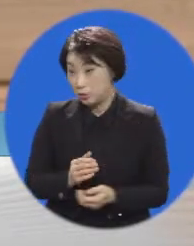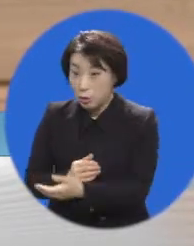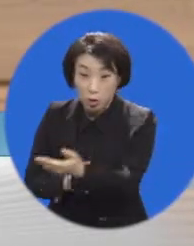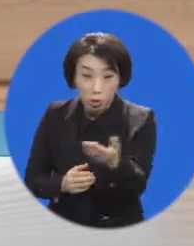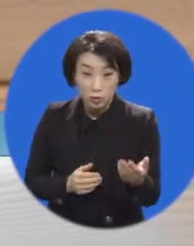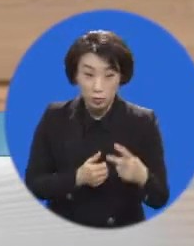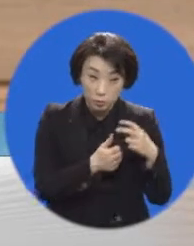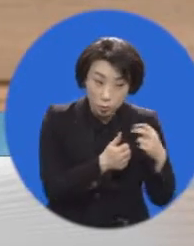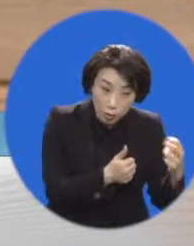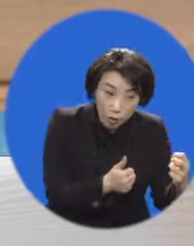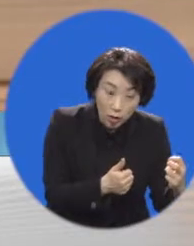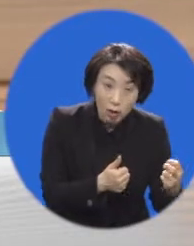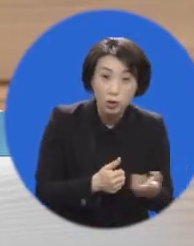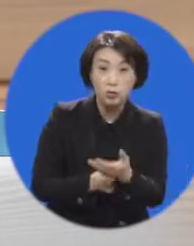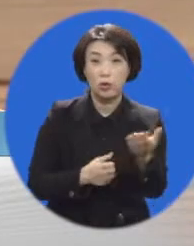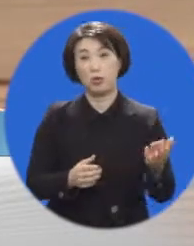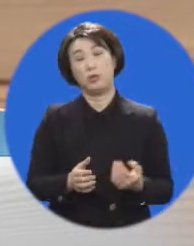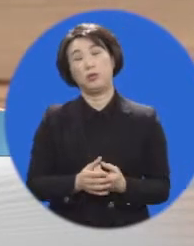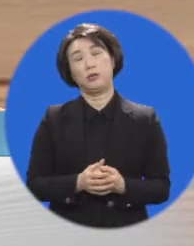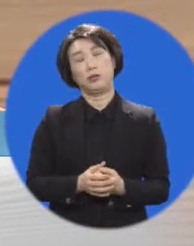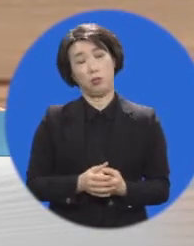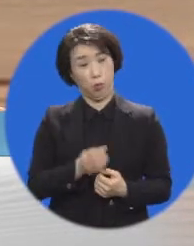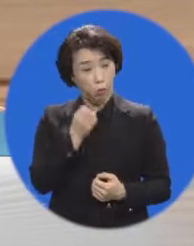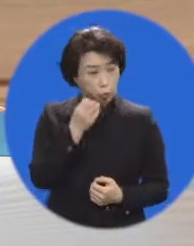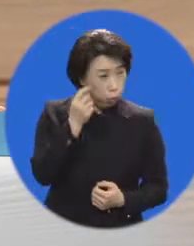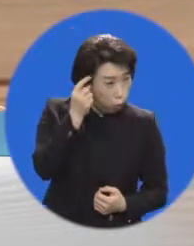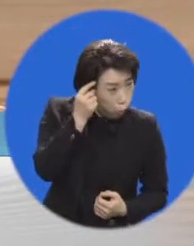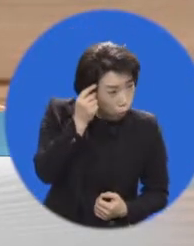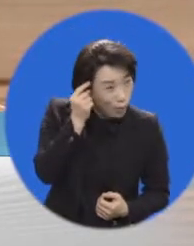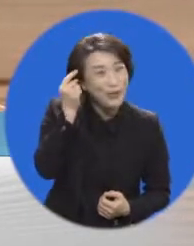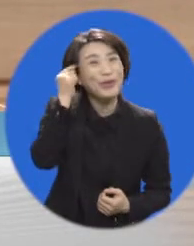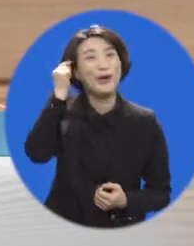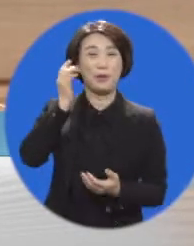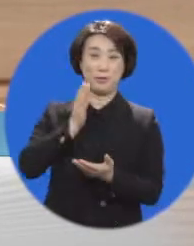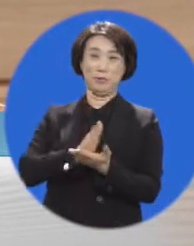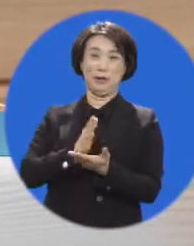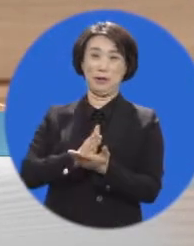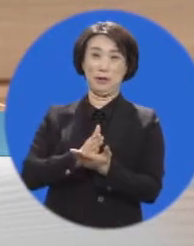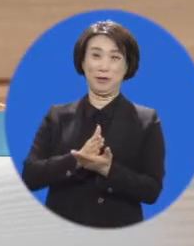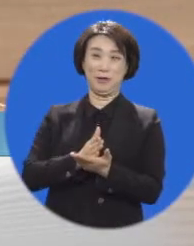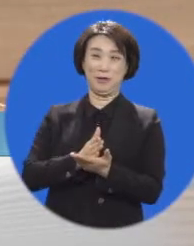너희를 미워하거든 이상히 여기지 마라.